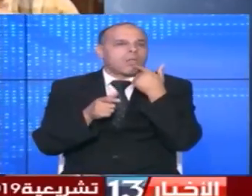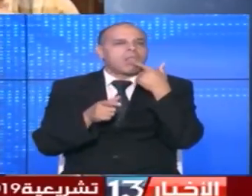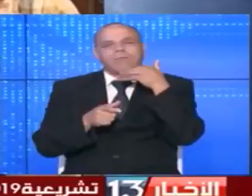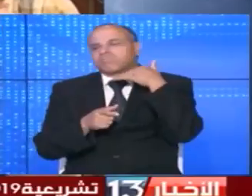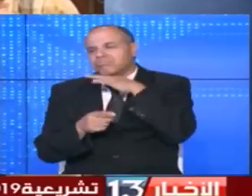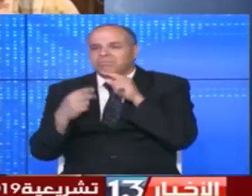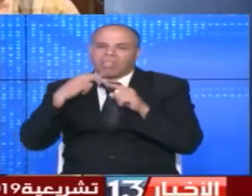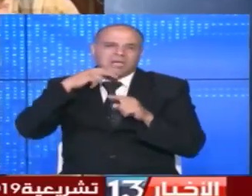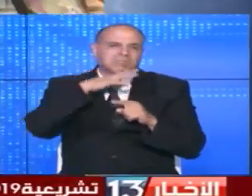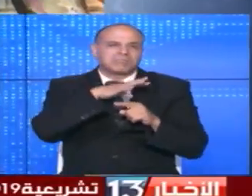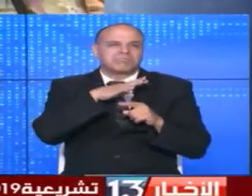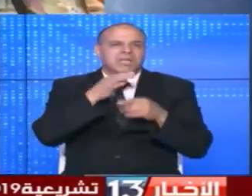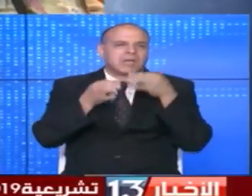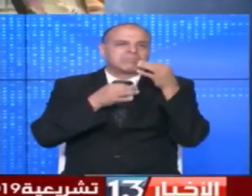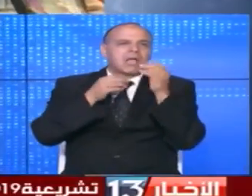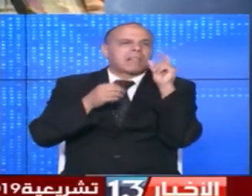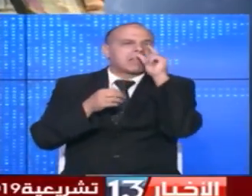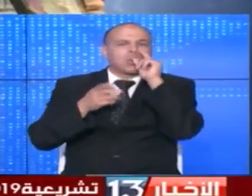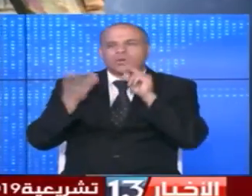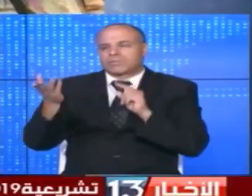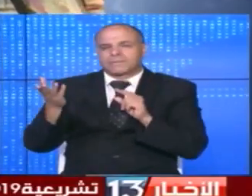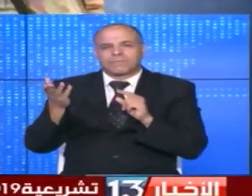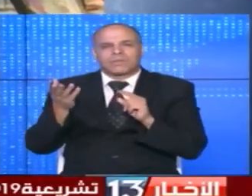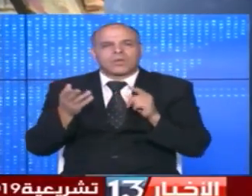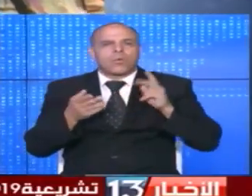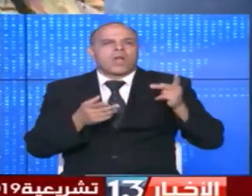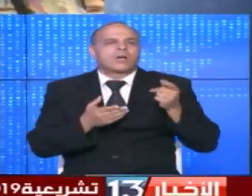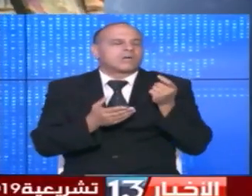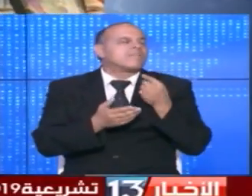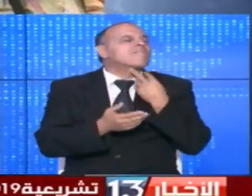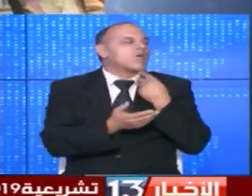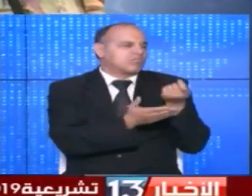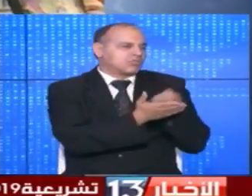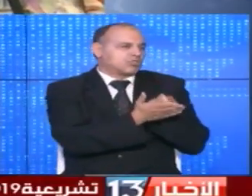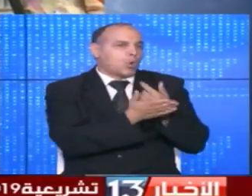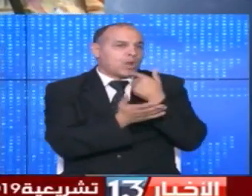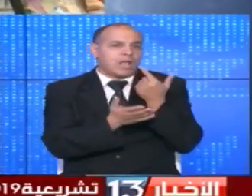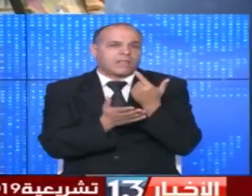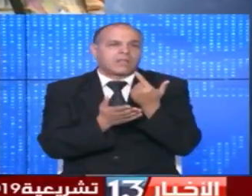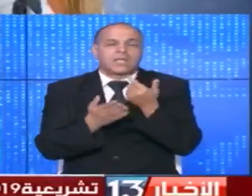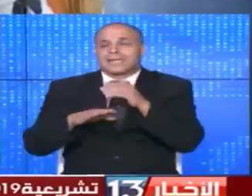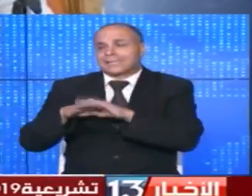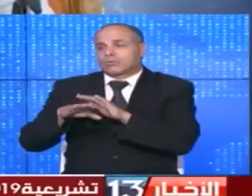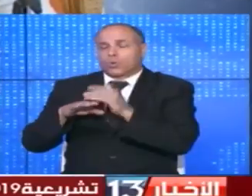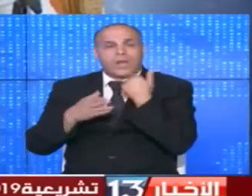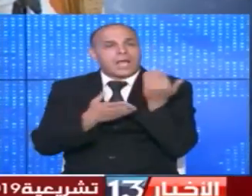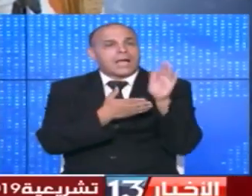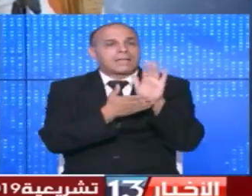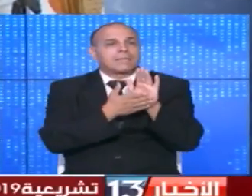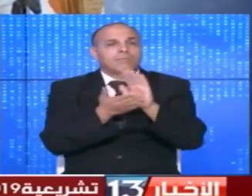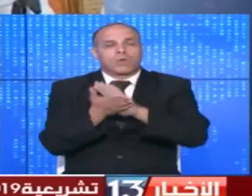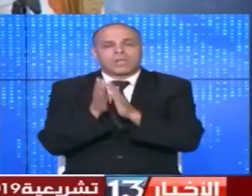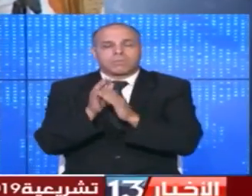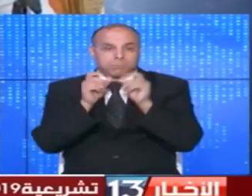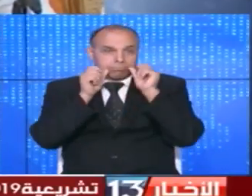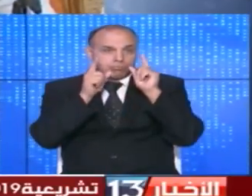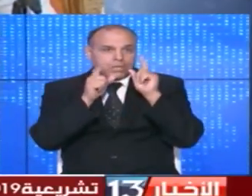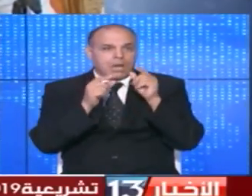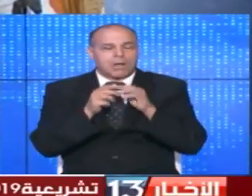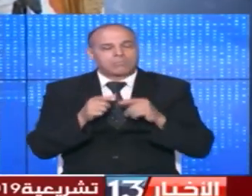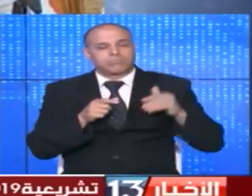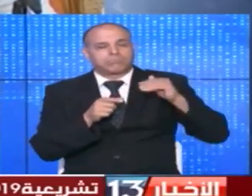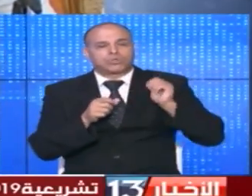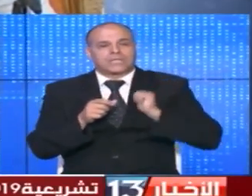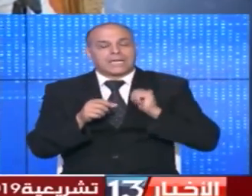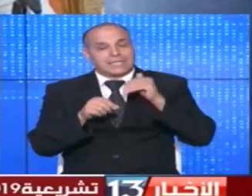واستعمال الخطاب الديني وشبهات شراء الاصوات ومن التوصيات التي قدمتها المنظمه الى الهيئه العليا المستقله